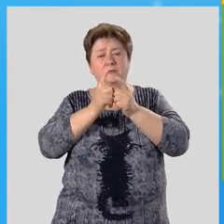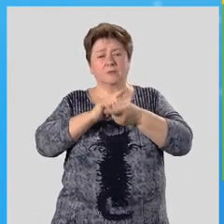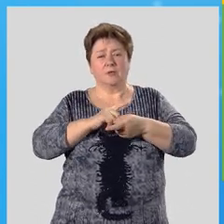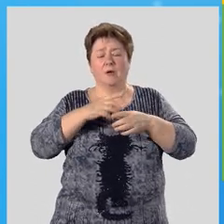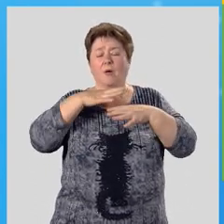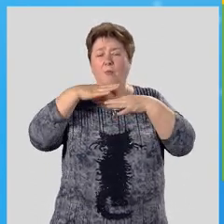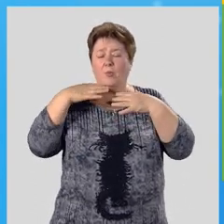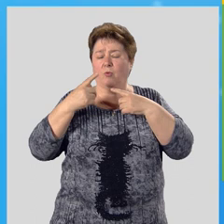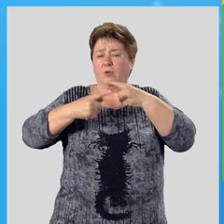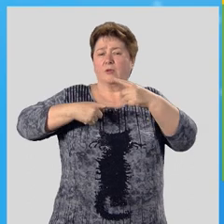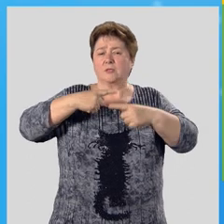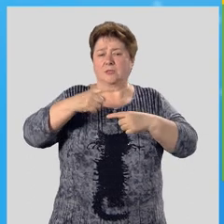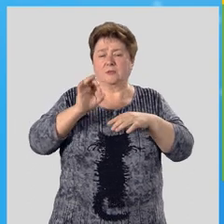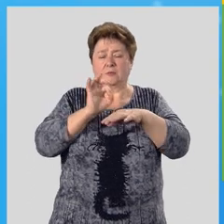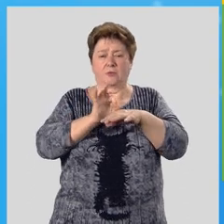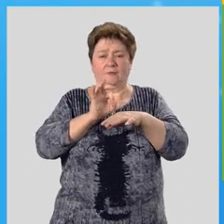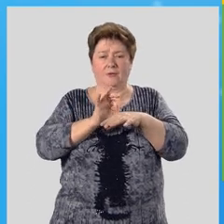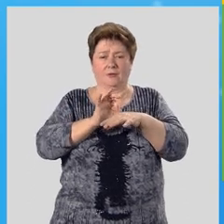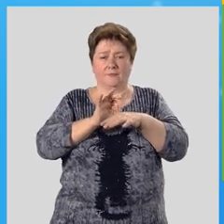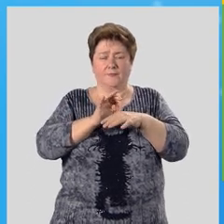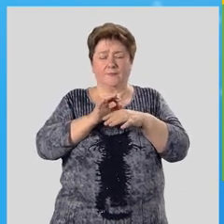это многие наследственные заболевания.